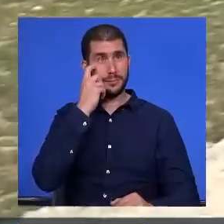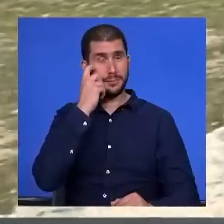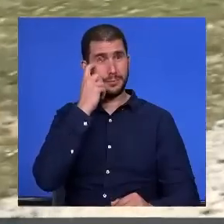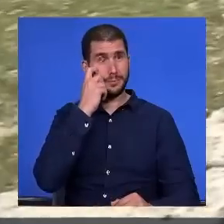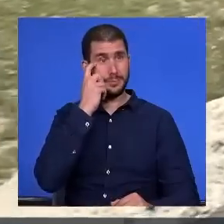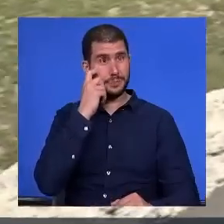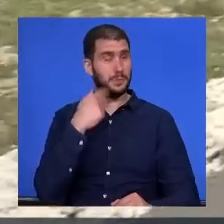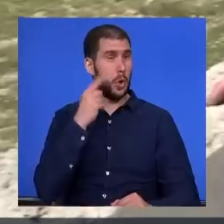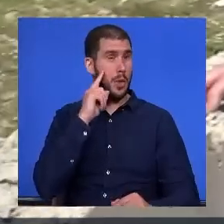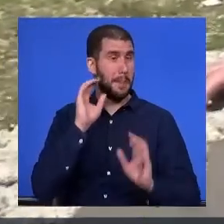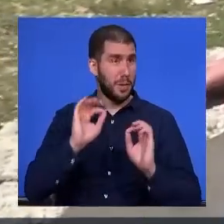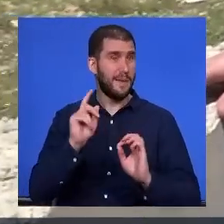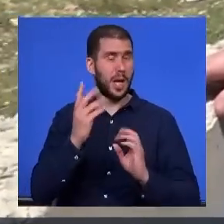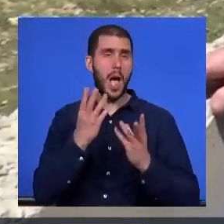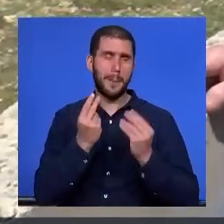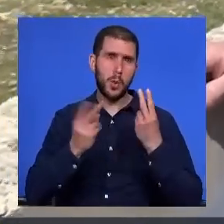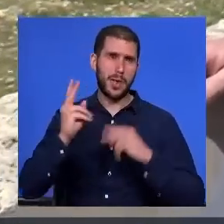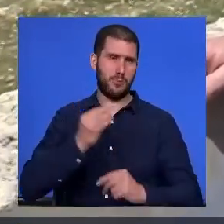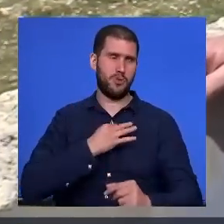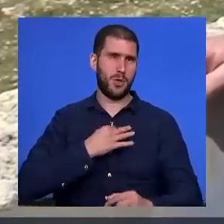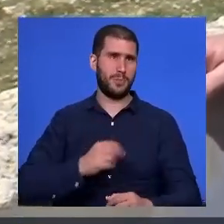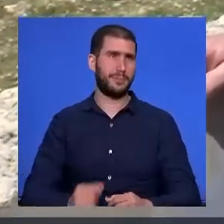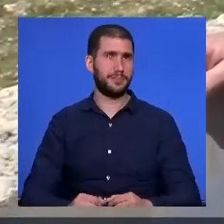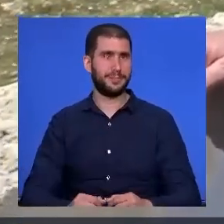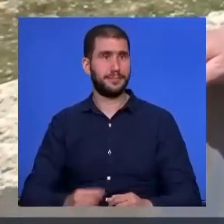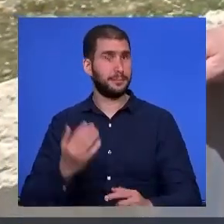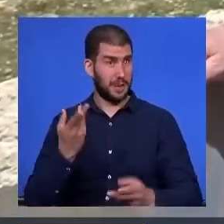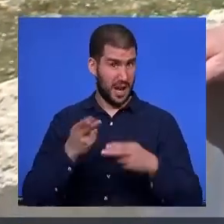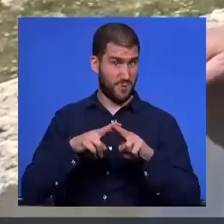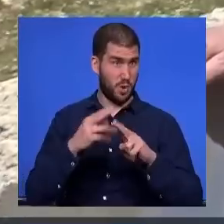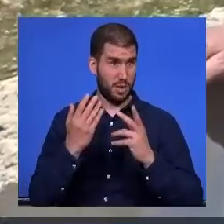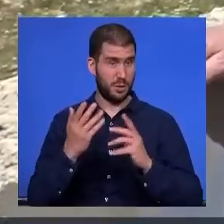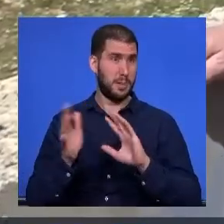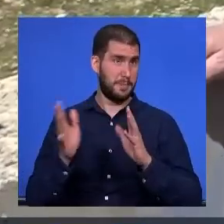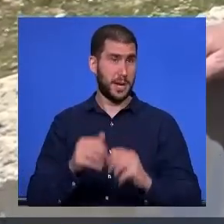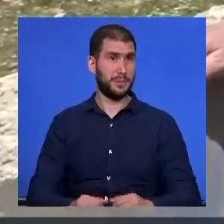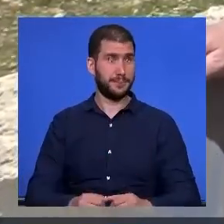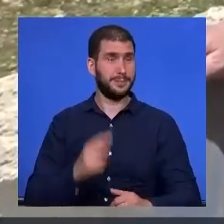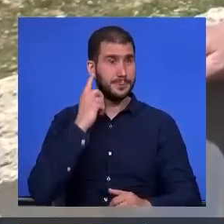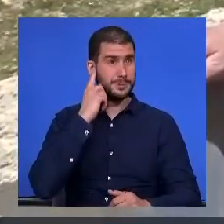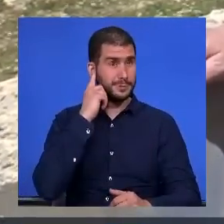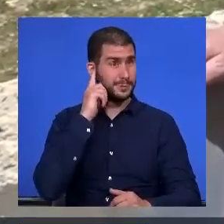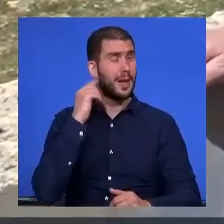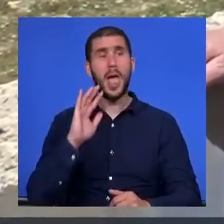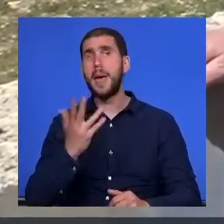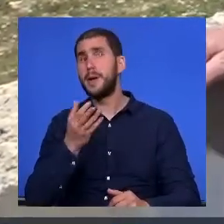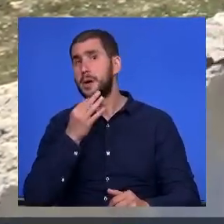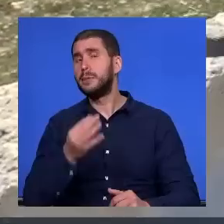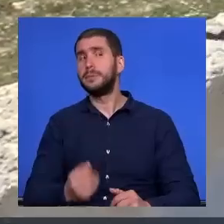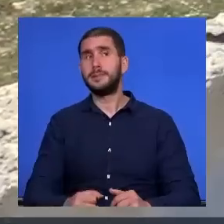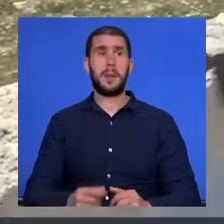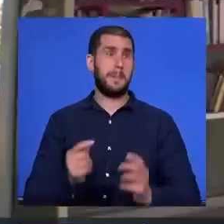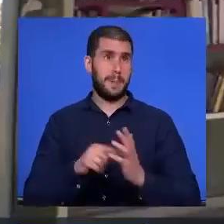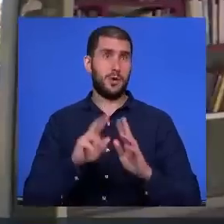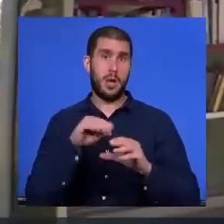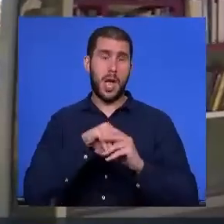לא יודע בדיוק, אבל הרבה יותר משלנו. מה, כפול מהבית שלך? בערך. למה? בגלל שיש